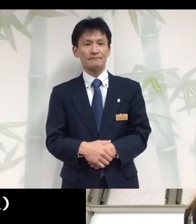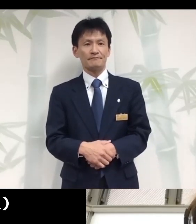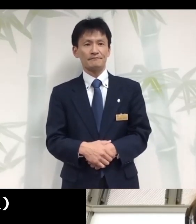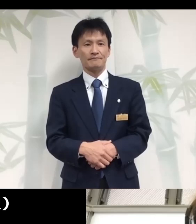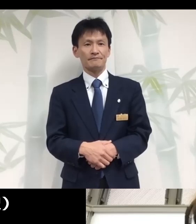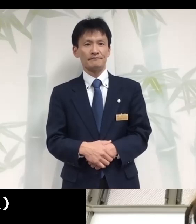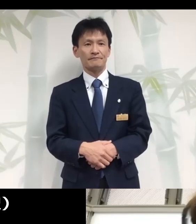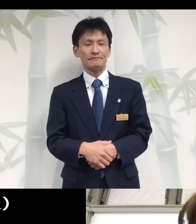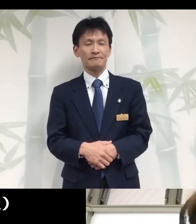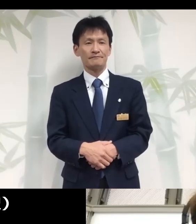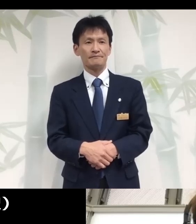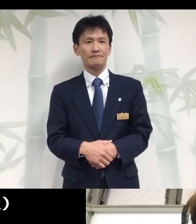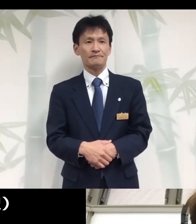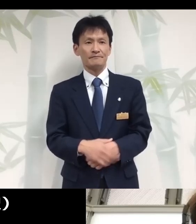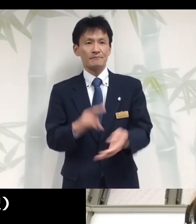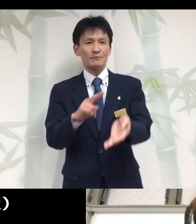に